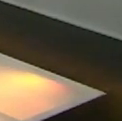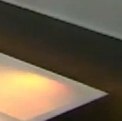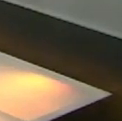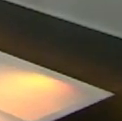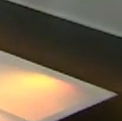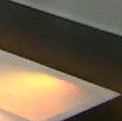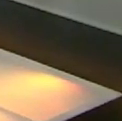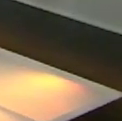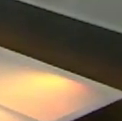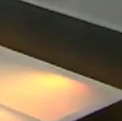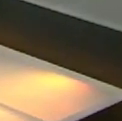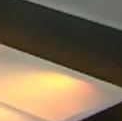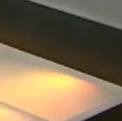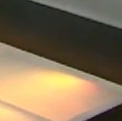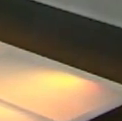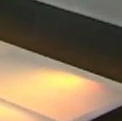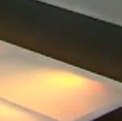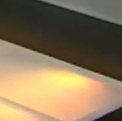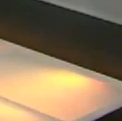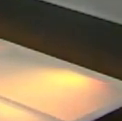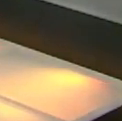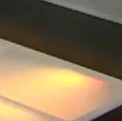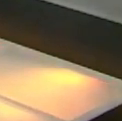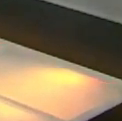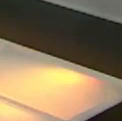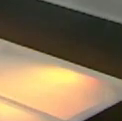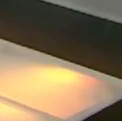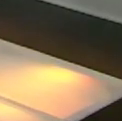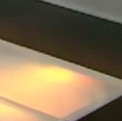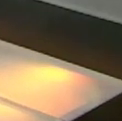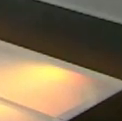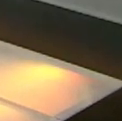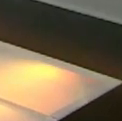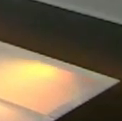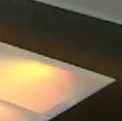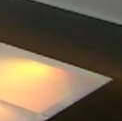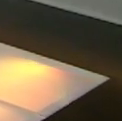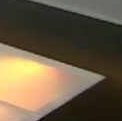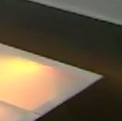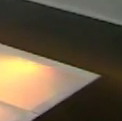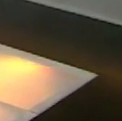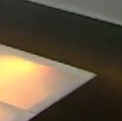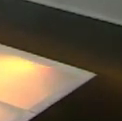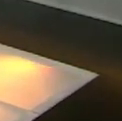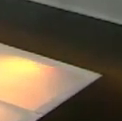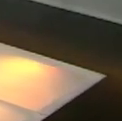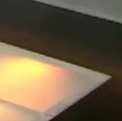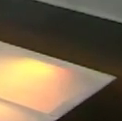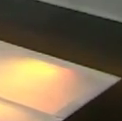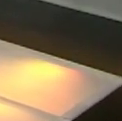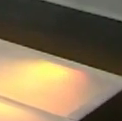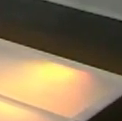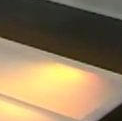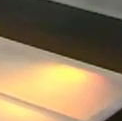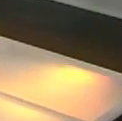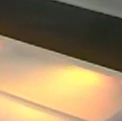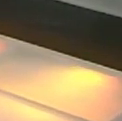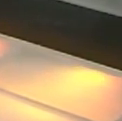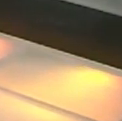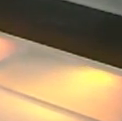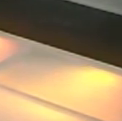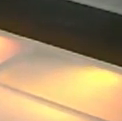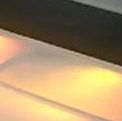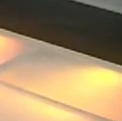gambarannya bagaimana kita lihat calon yang merupakan penyandang bagi kursi palima bagian Dato